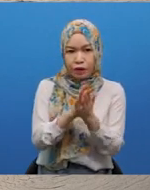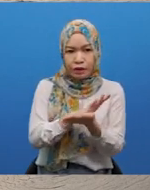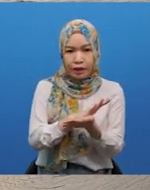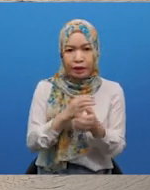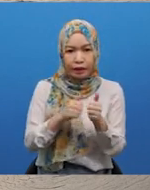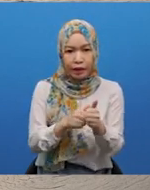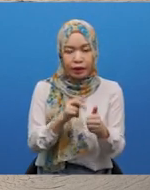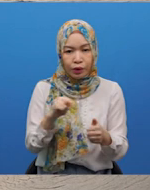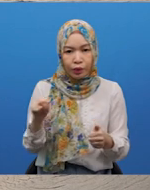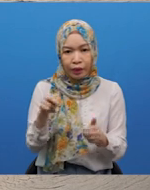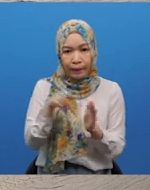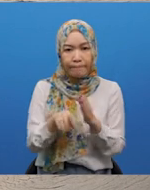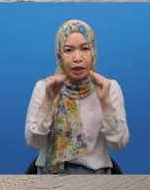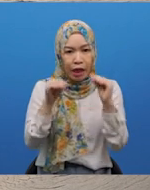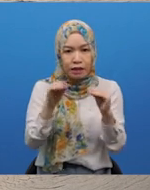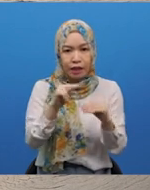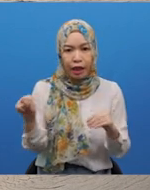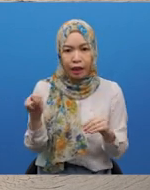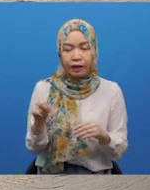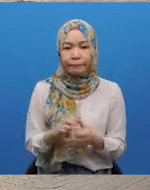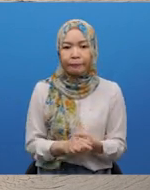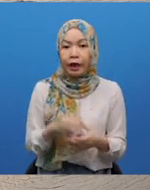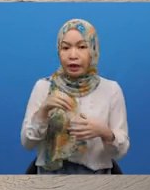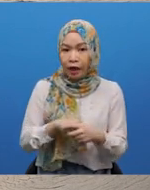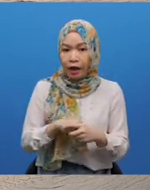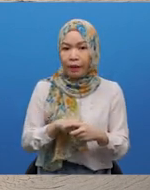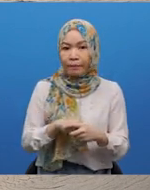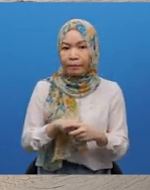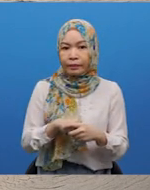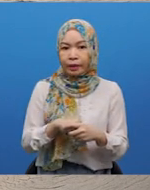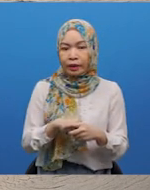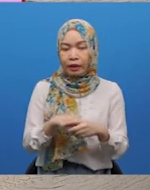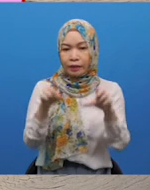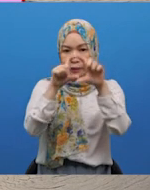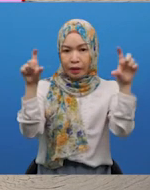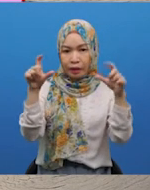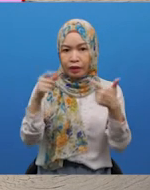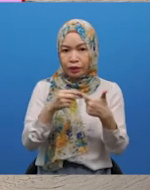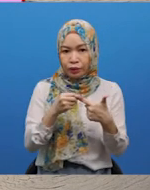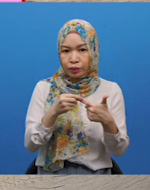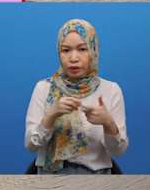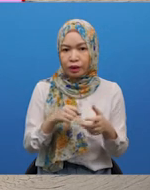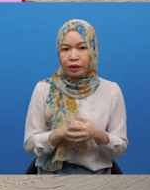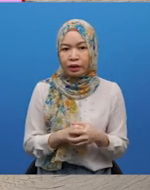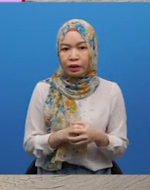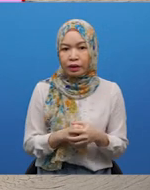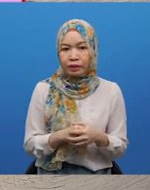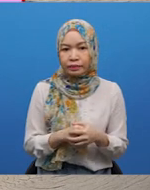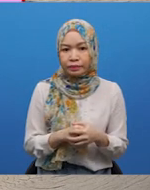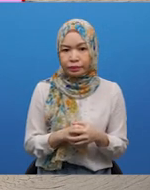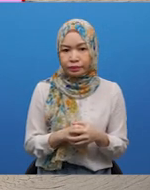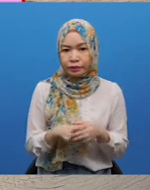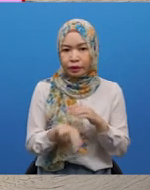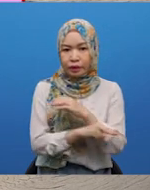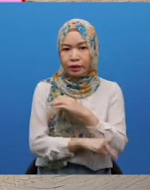teladan. Dalam rangkap kedua pula, dinyatakan bahawa negeri Kembayat diperintah